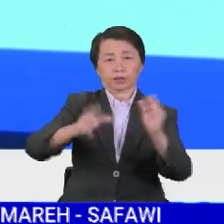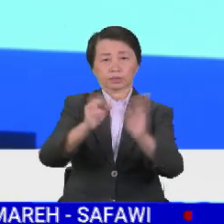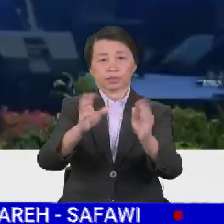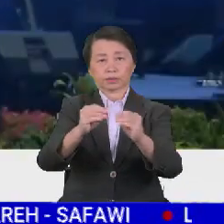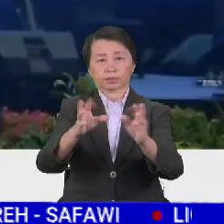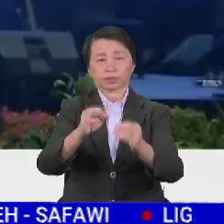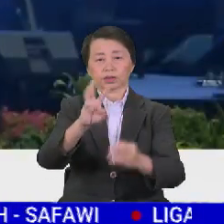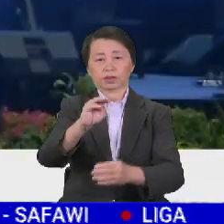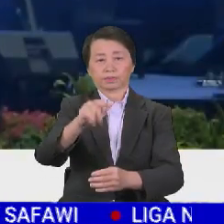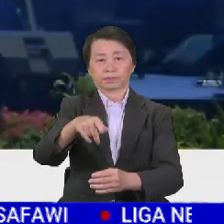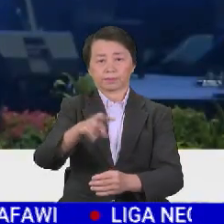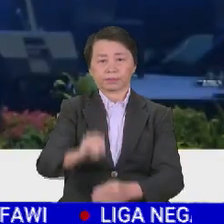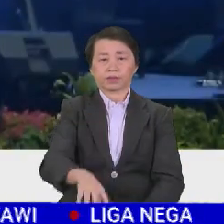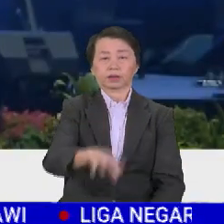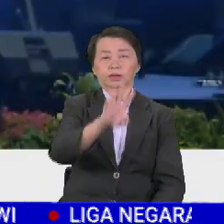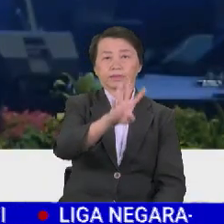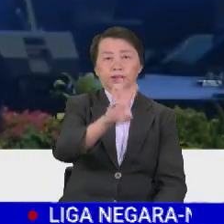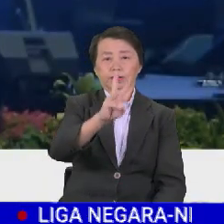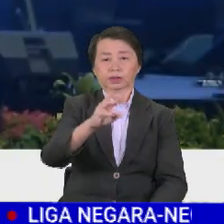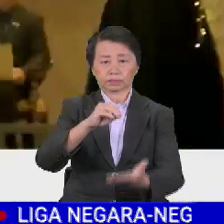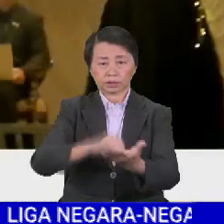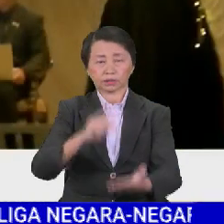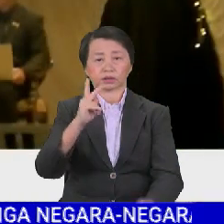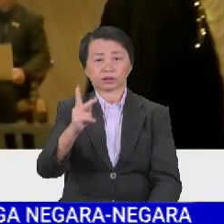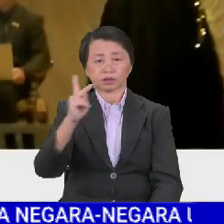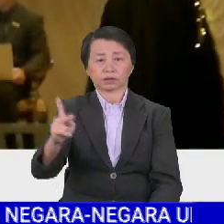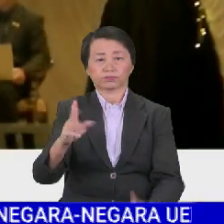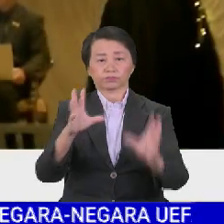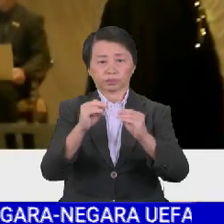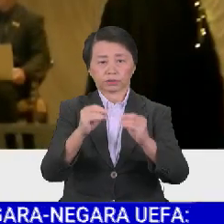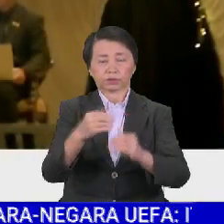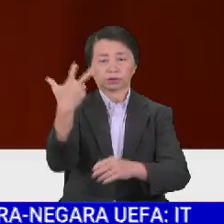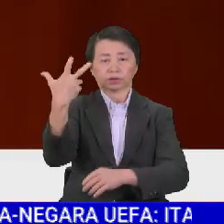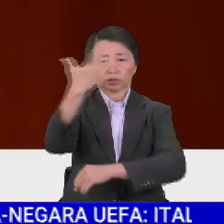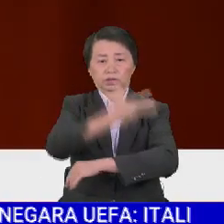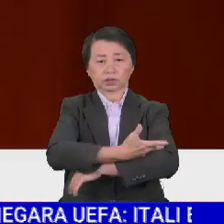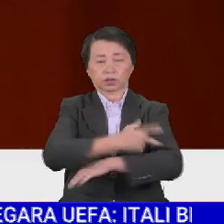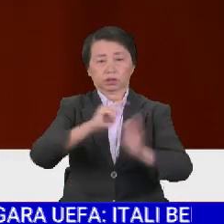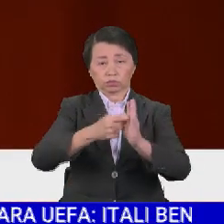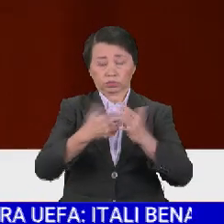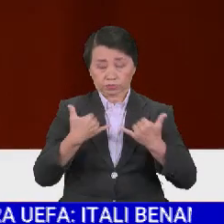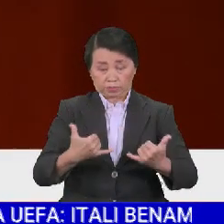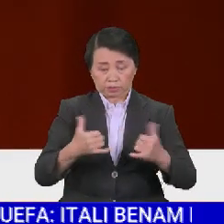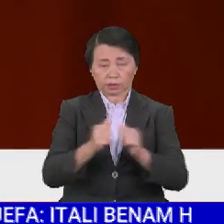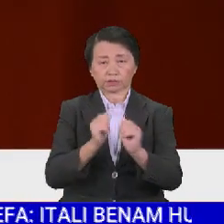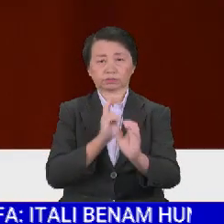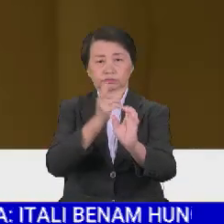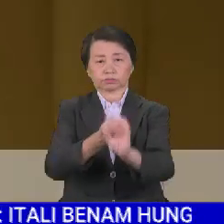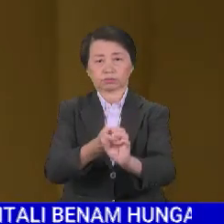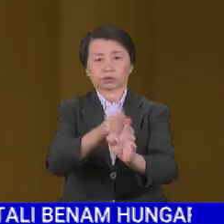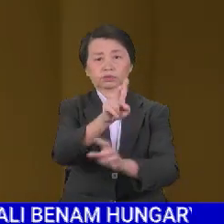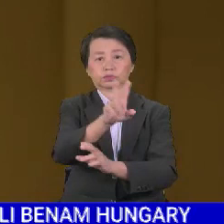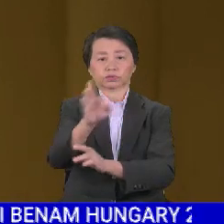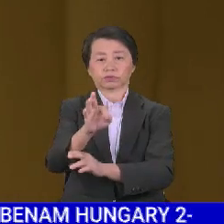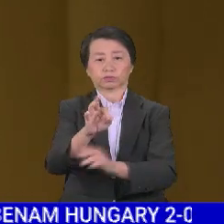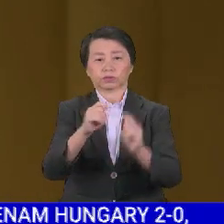SOM Mabims ke-46 di Kota Kinabalu. Mesyuarat berlangsung selama 3 hari bermula hari ini dengan penyertaan